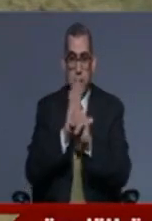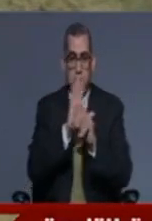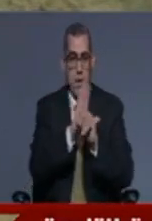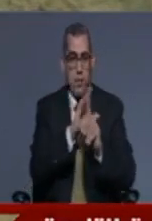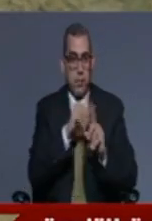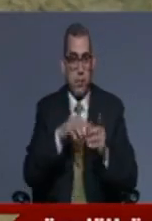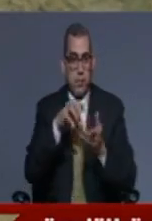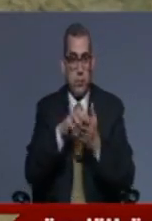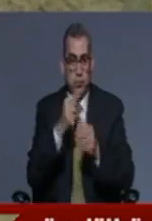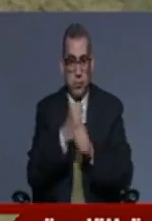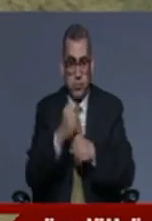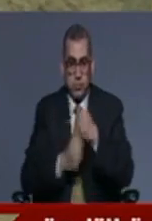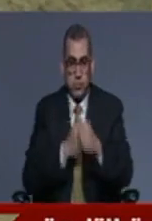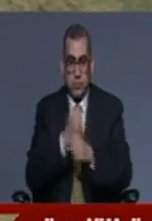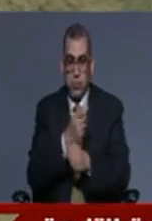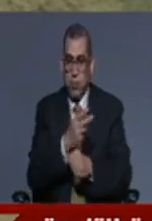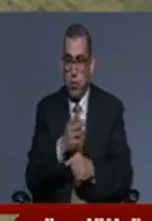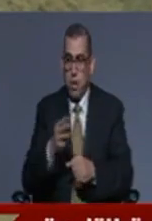المختلفة